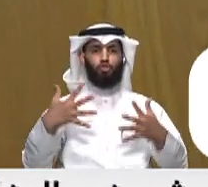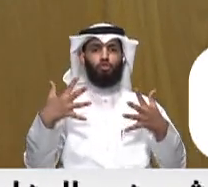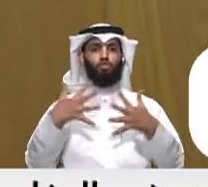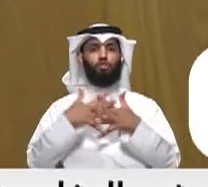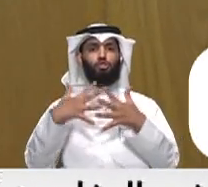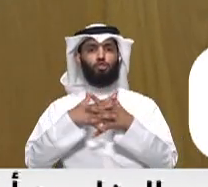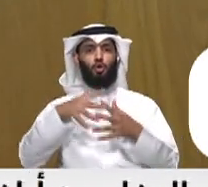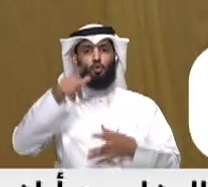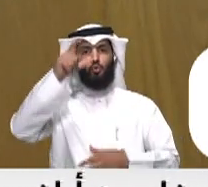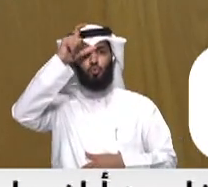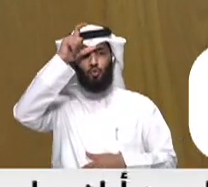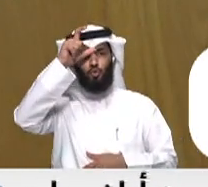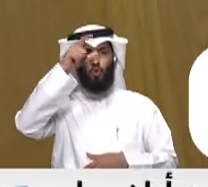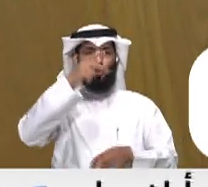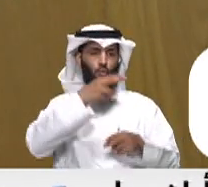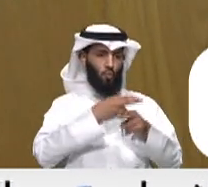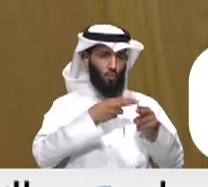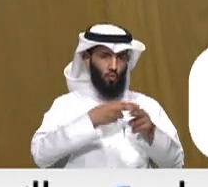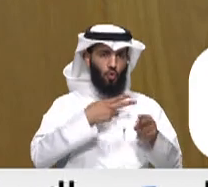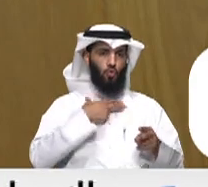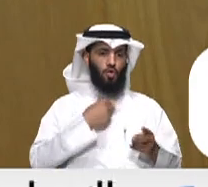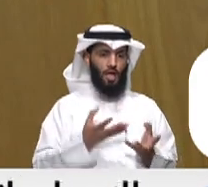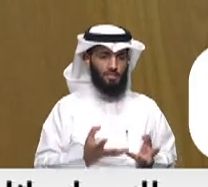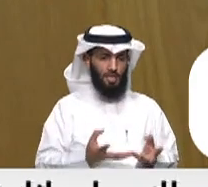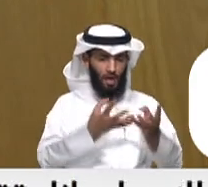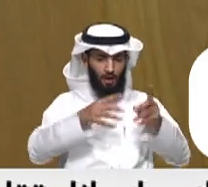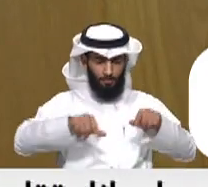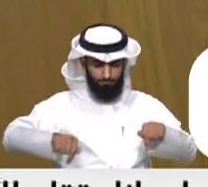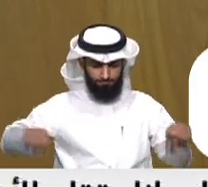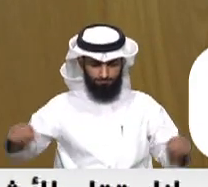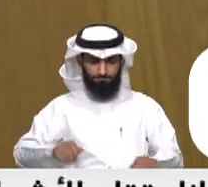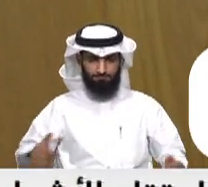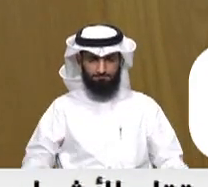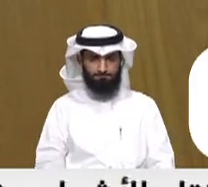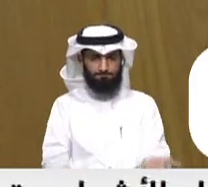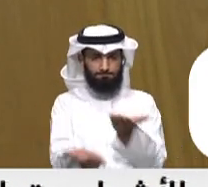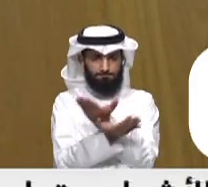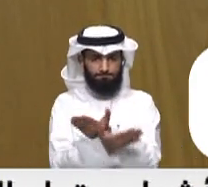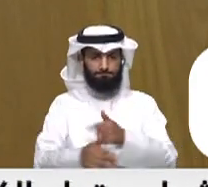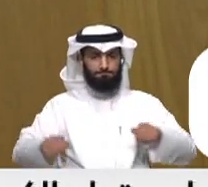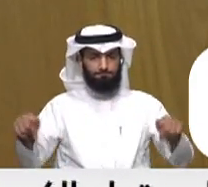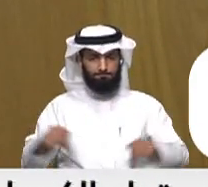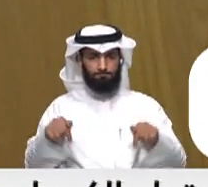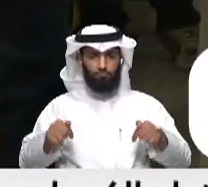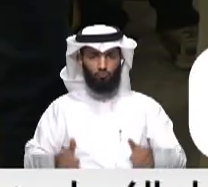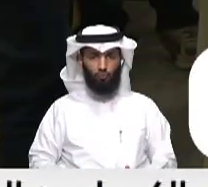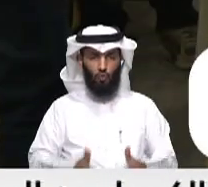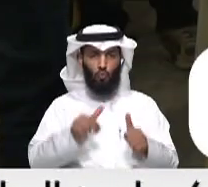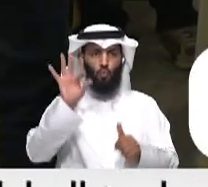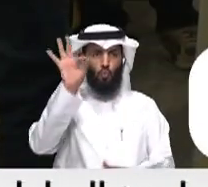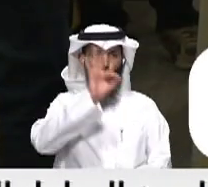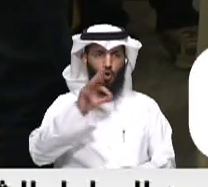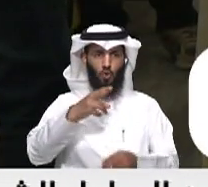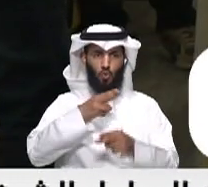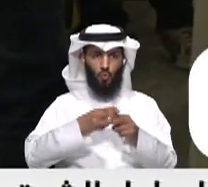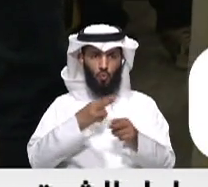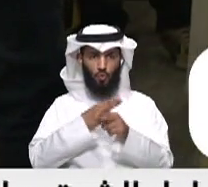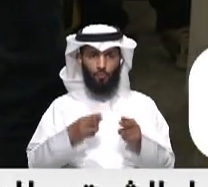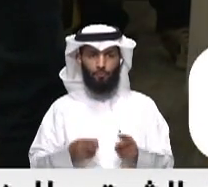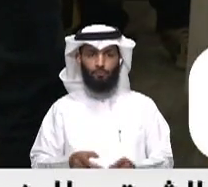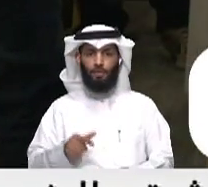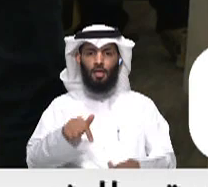تركيه بالتعاون مع وزاره الاشغال لصيانه شبكه الطرق في دوله الكويت 18